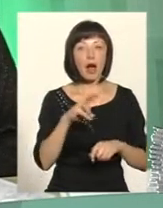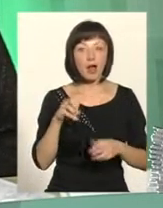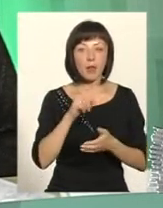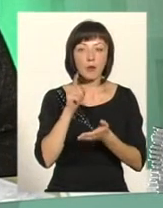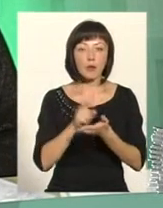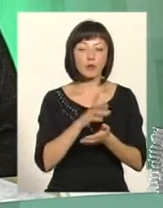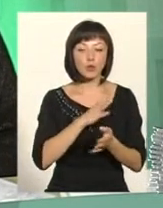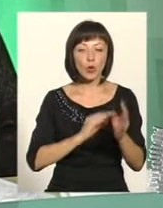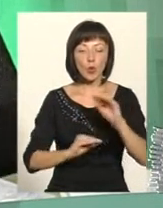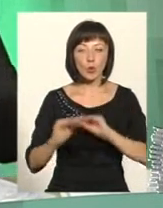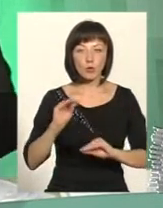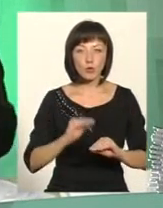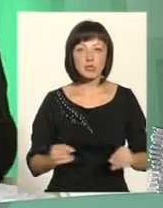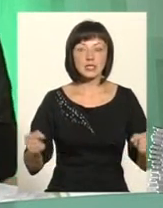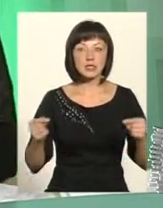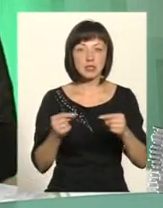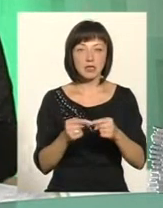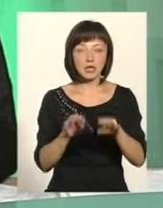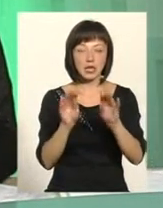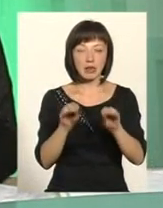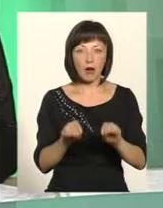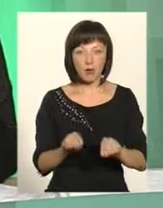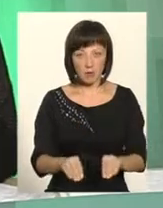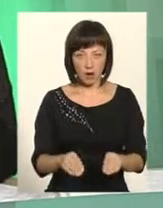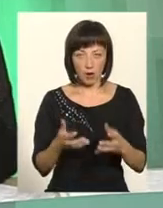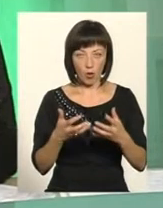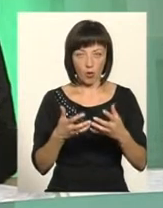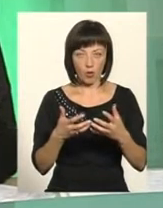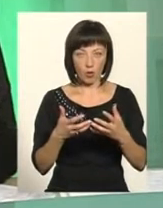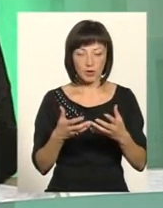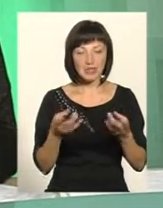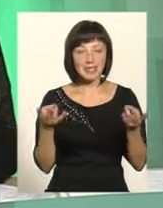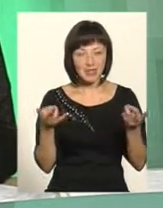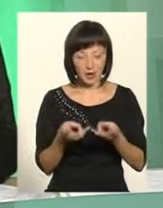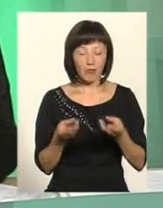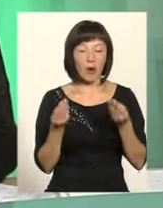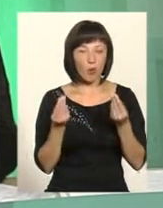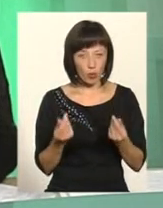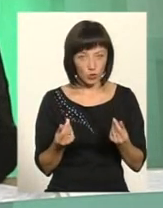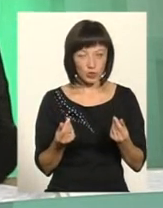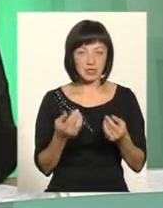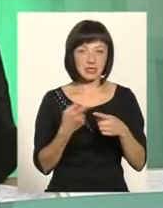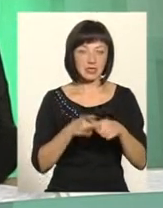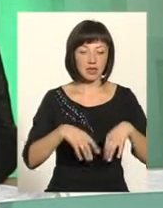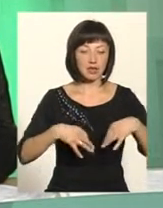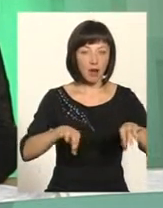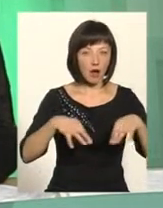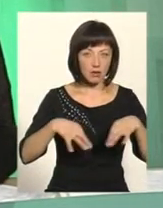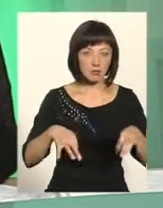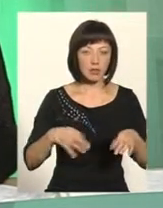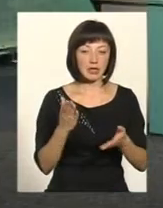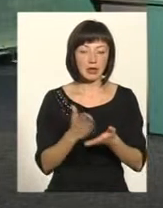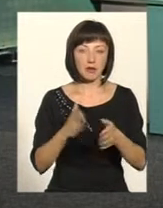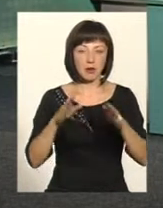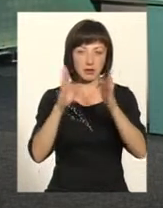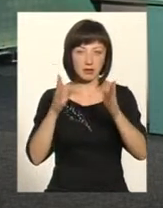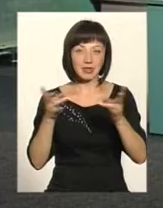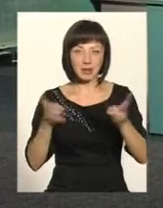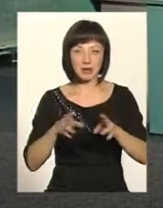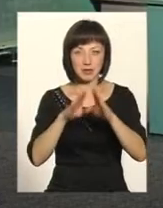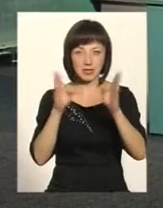бути укомплектовані згідно табеля оснащення. Відповідно, це кошти. Відповідно, це автотранспорт. Це треба і сейф, так? Ну,